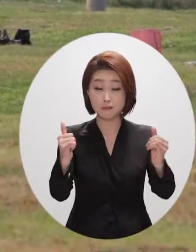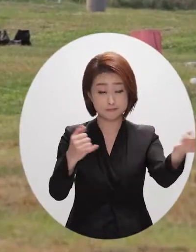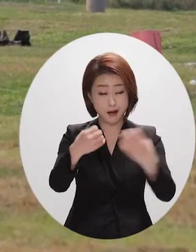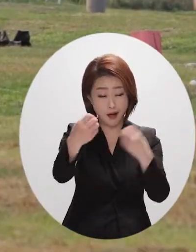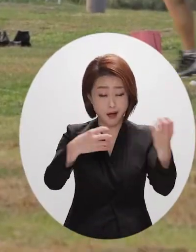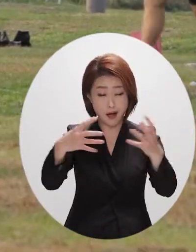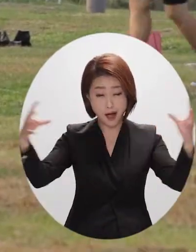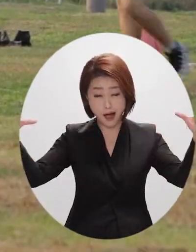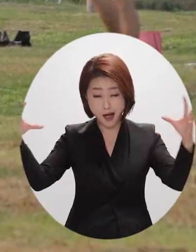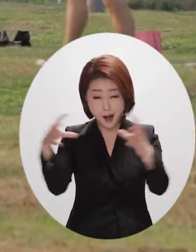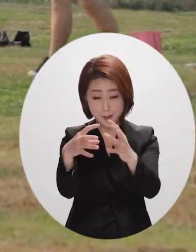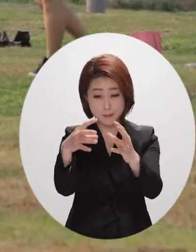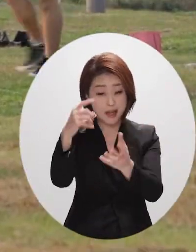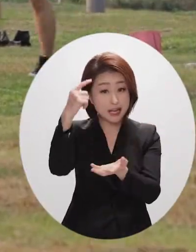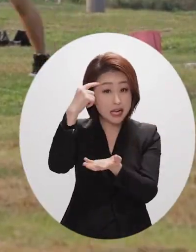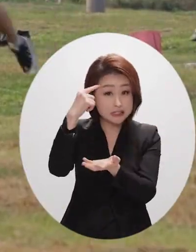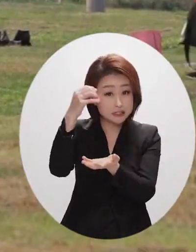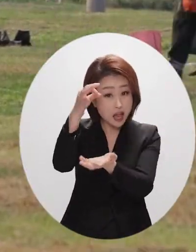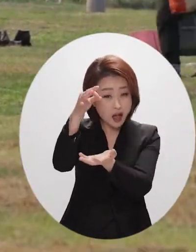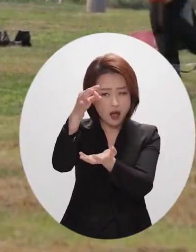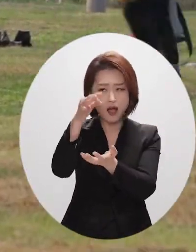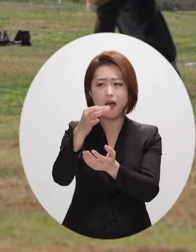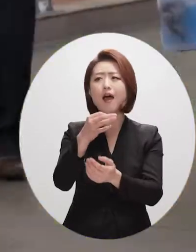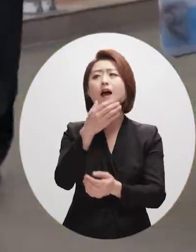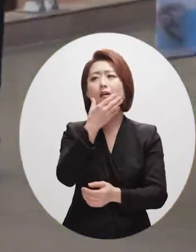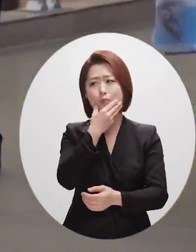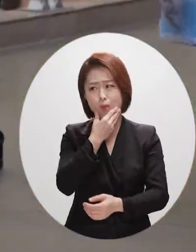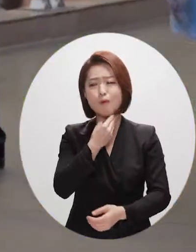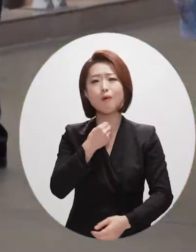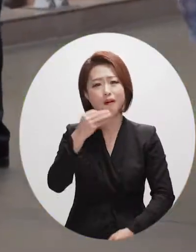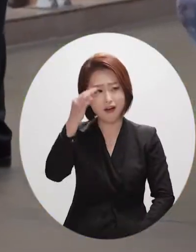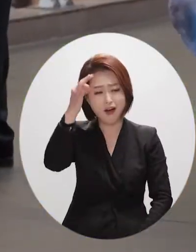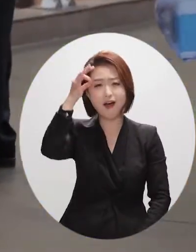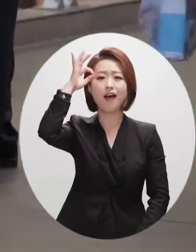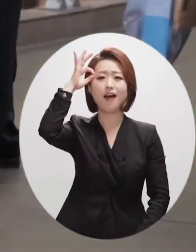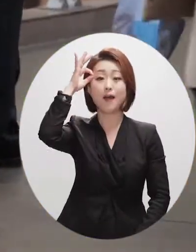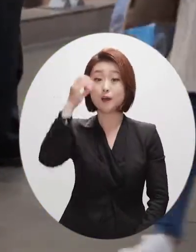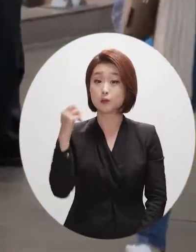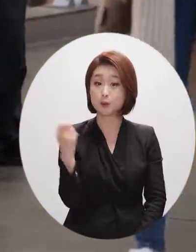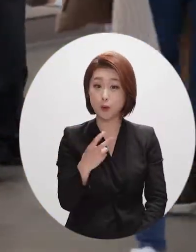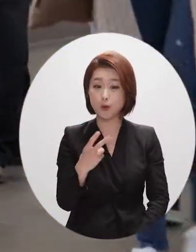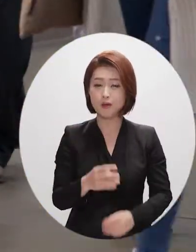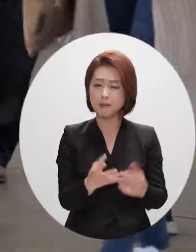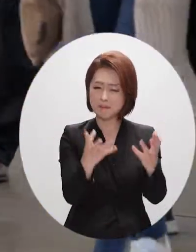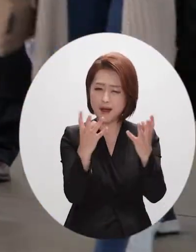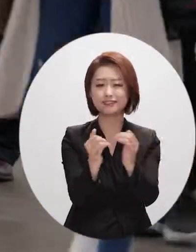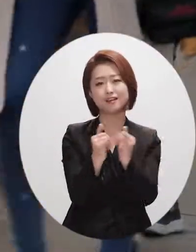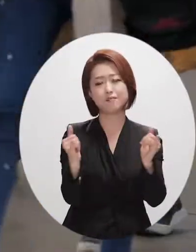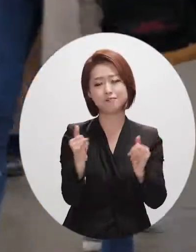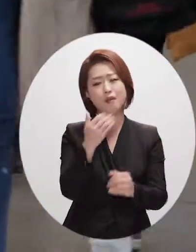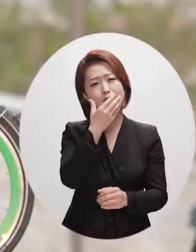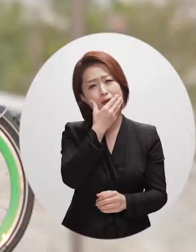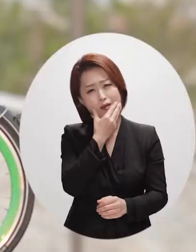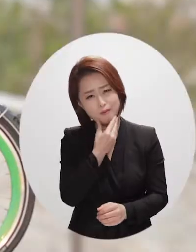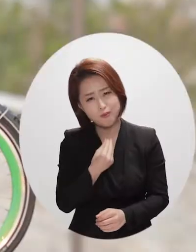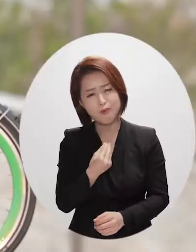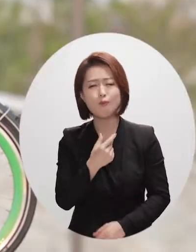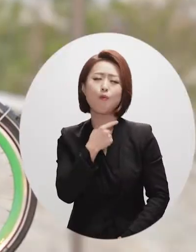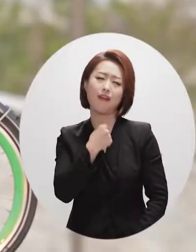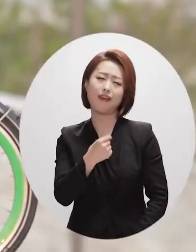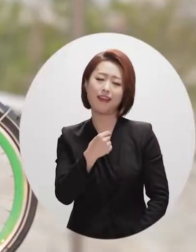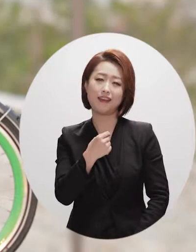이야기하는 공통된 가치가 행복이라는 것을 그리고 더 많은 사람이 행복하기 위해